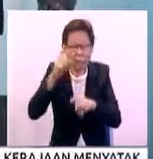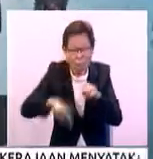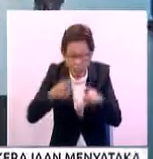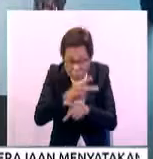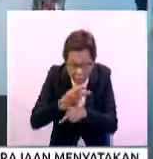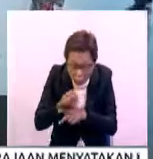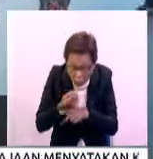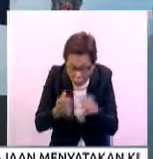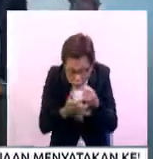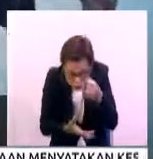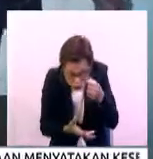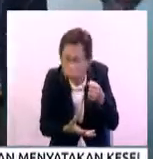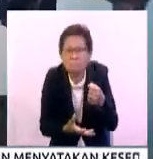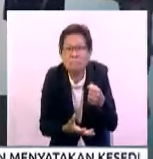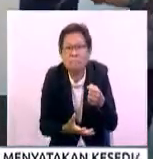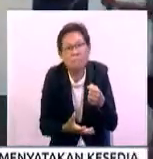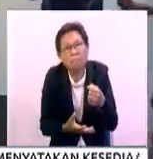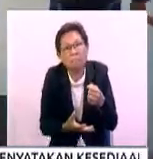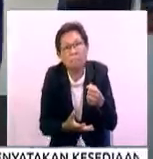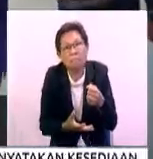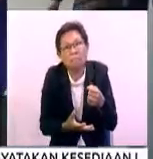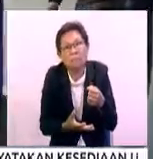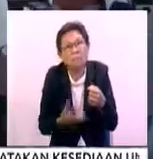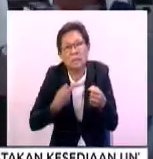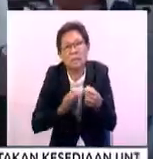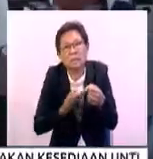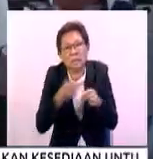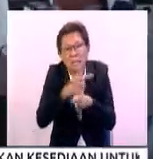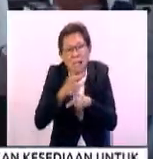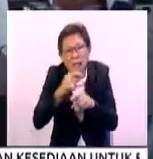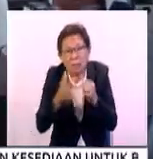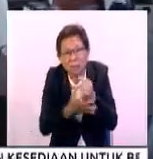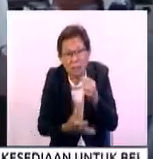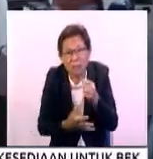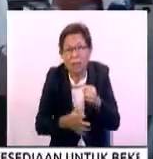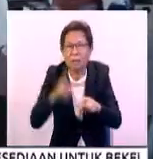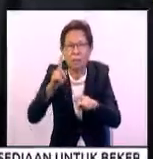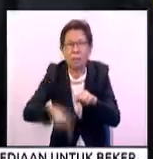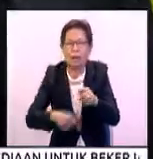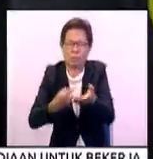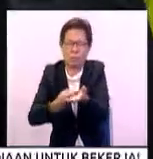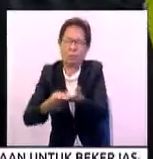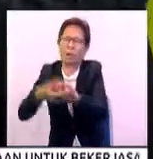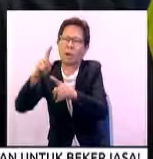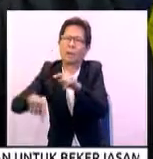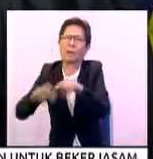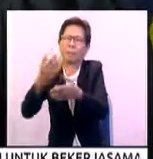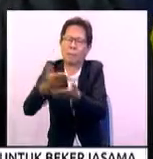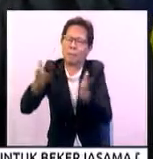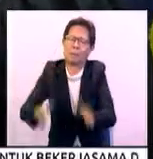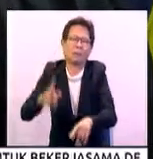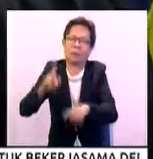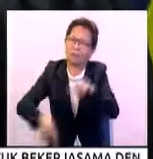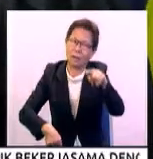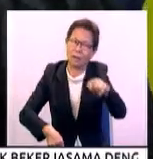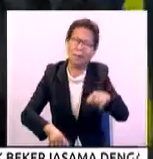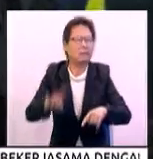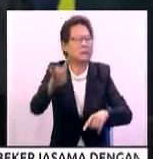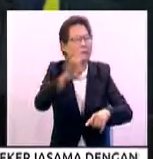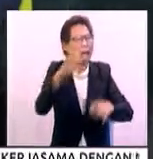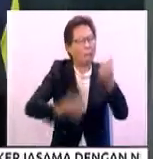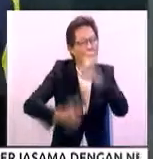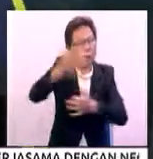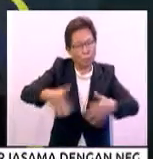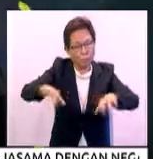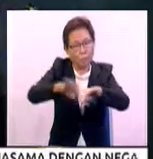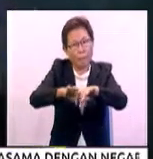akan dapat ulurkan harga tambah rendah kepada tetamu kami. Jadi ini adalah salah satu daripada